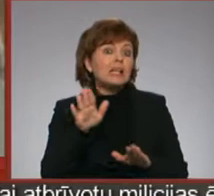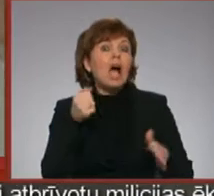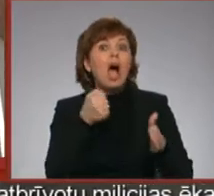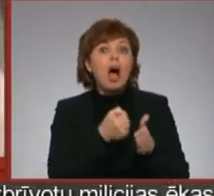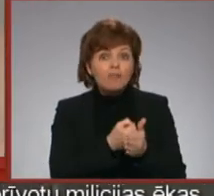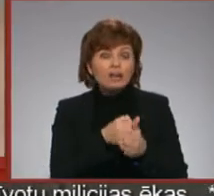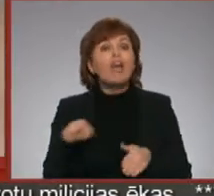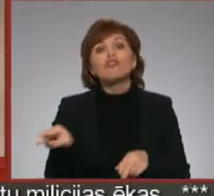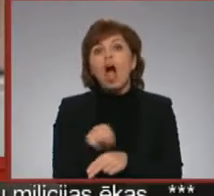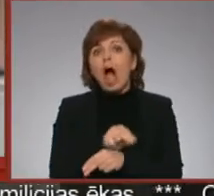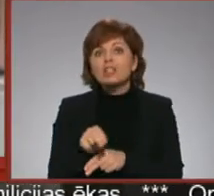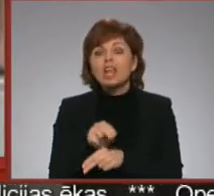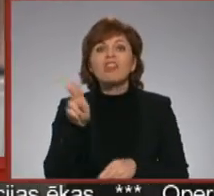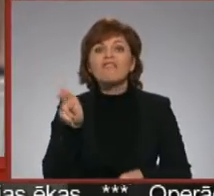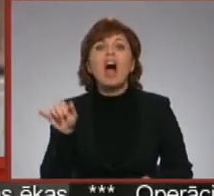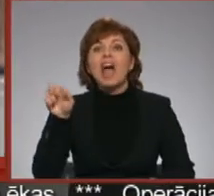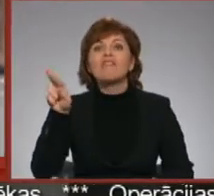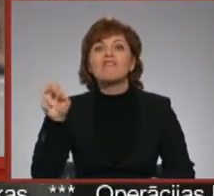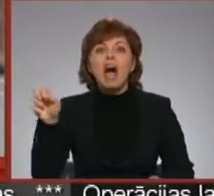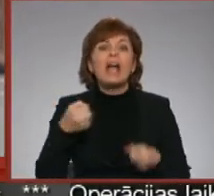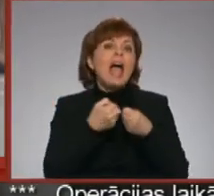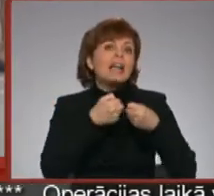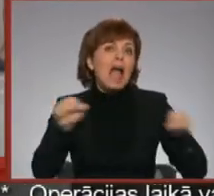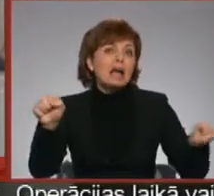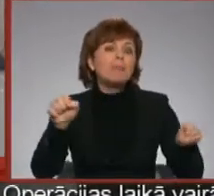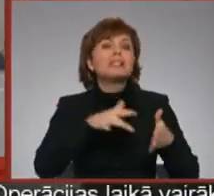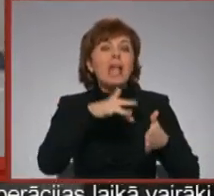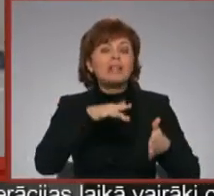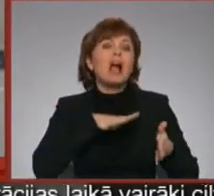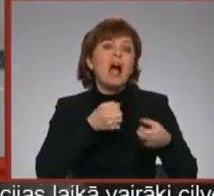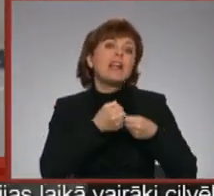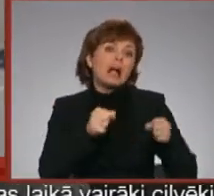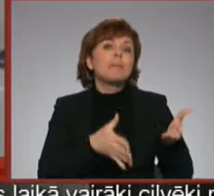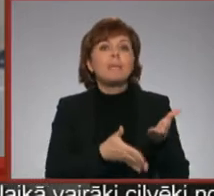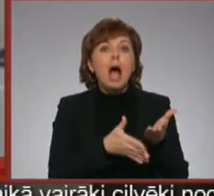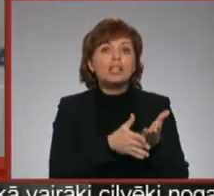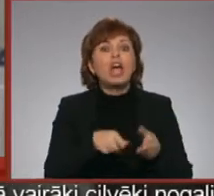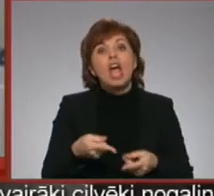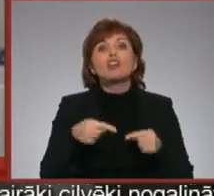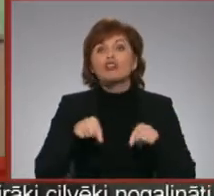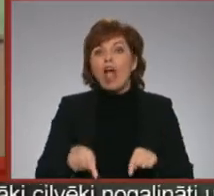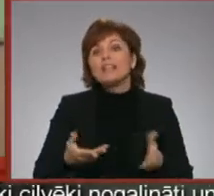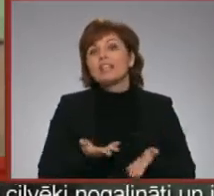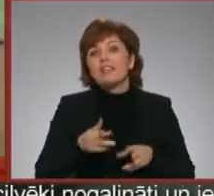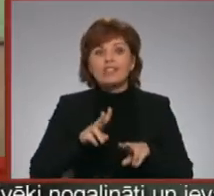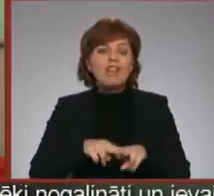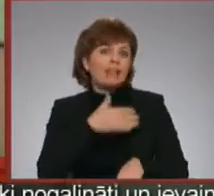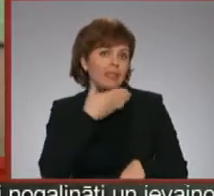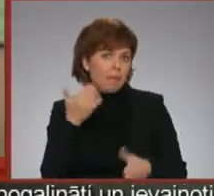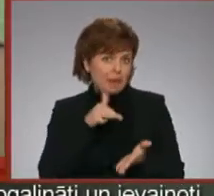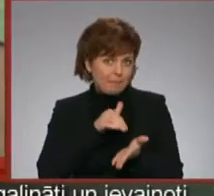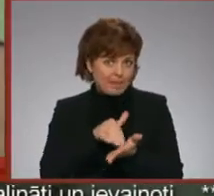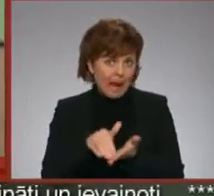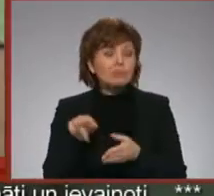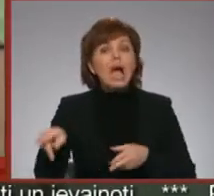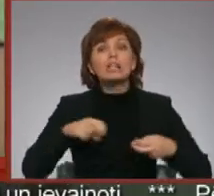vaivaru rehabilitācijas centrā, kur šāda terapija ļoti palīdzējusi, bet dzīvesvietā tā līdz šim nav bijusi pieejama. Viņam problēmas galvenokārt